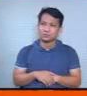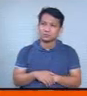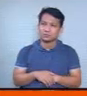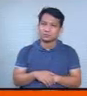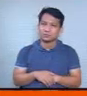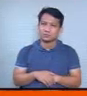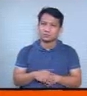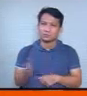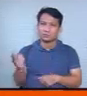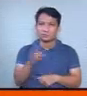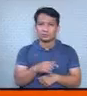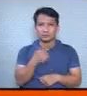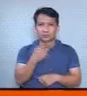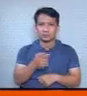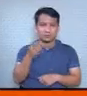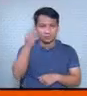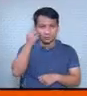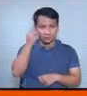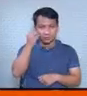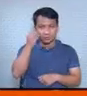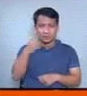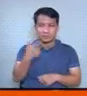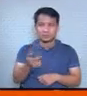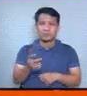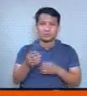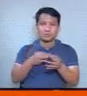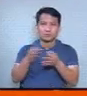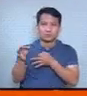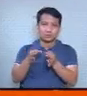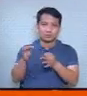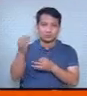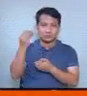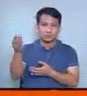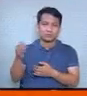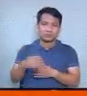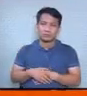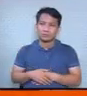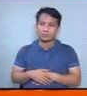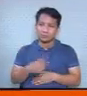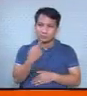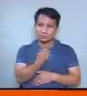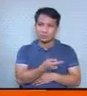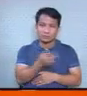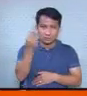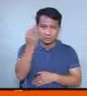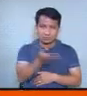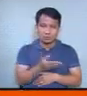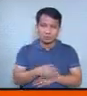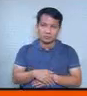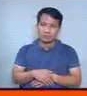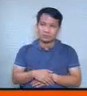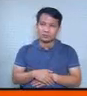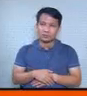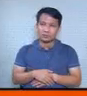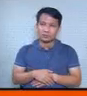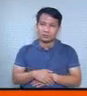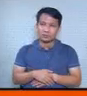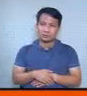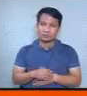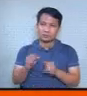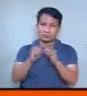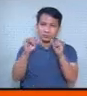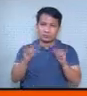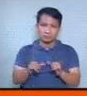one, nakausap po na kanina si Odette. Apo. Napaliwanag din na nagkausap na kami. Ang style kasi, ang system kasi